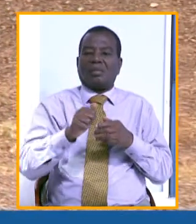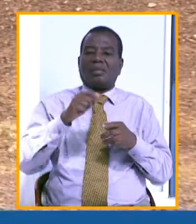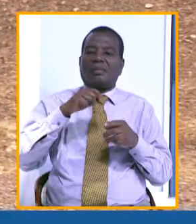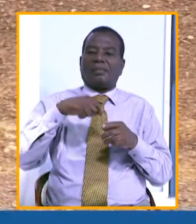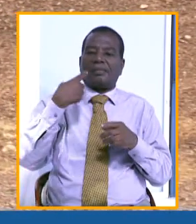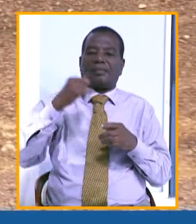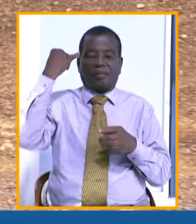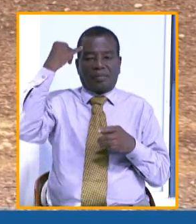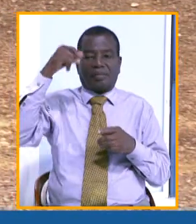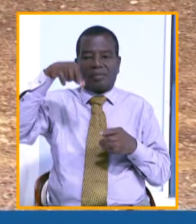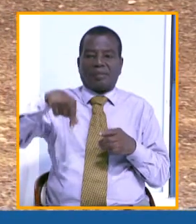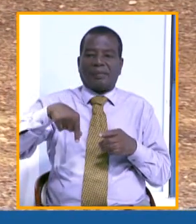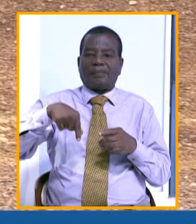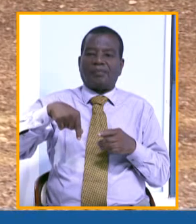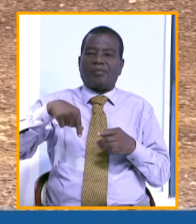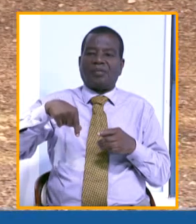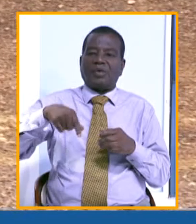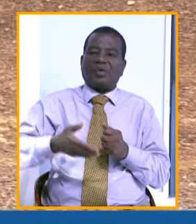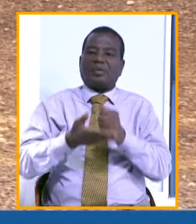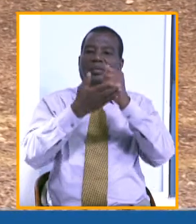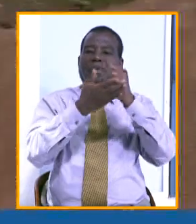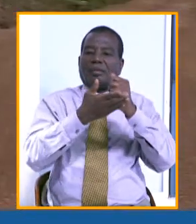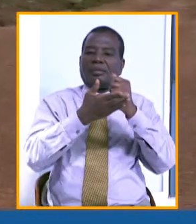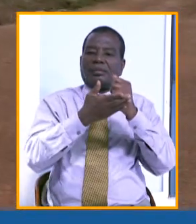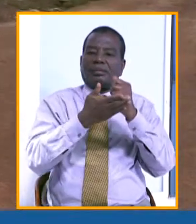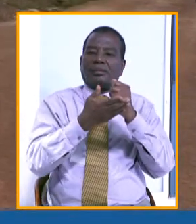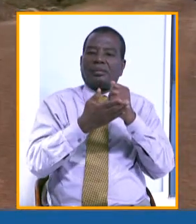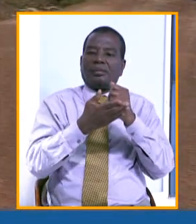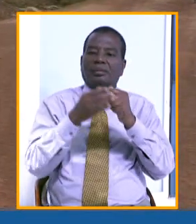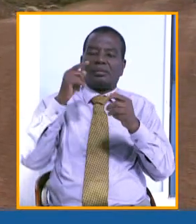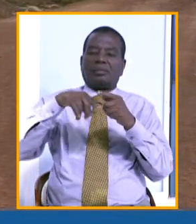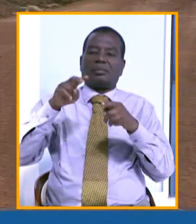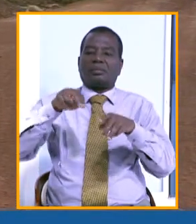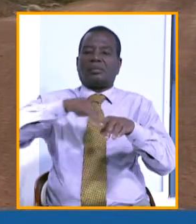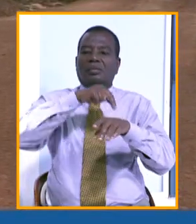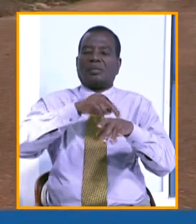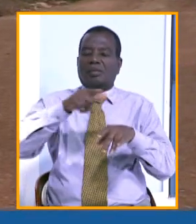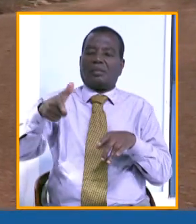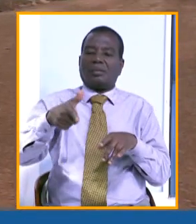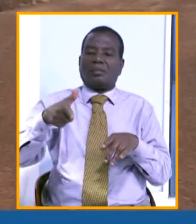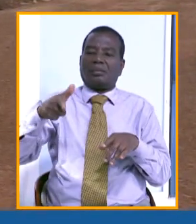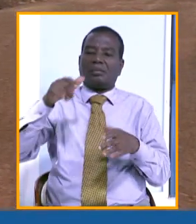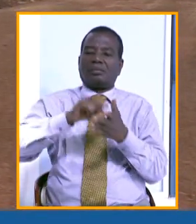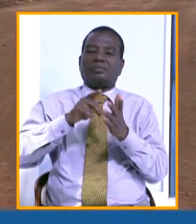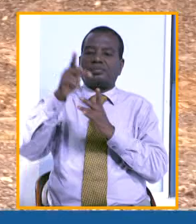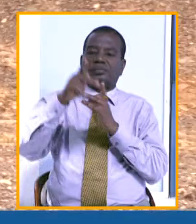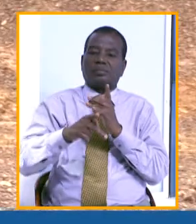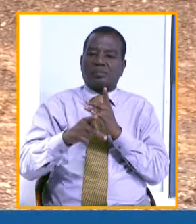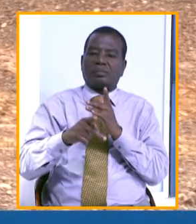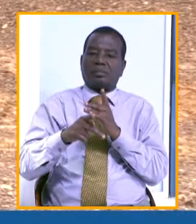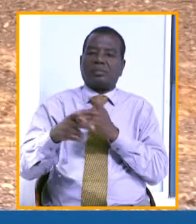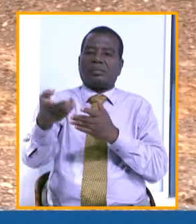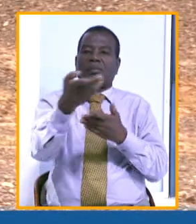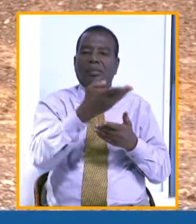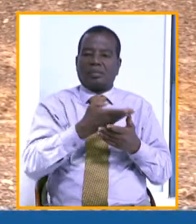Donc l'idée, c'était que la WCF les appuie à ce niveau-là. Que vraiment, ce projet